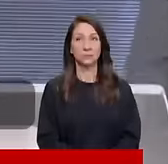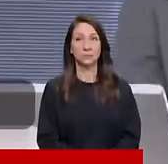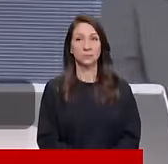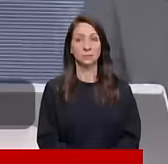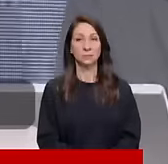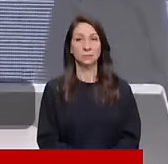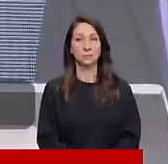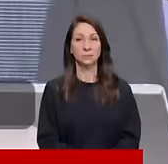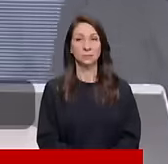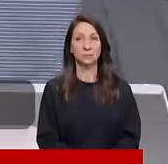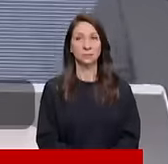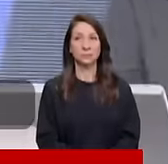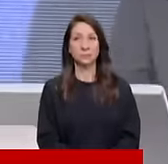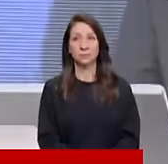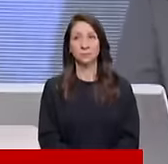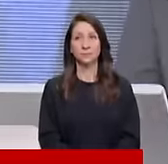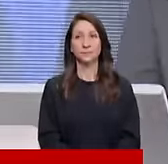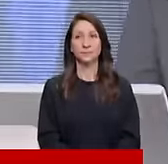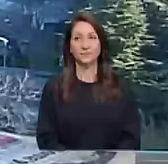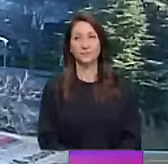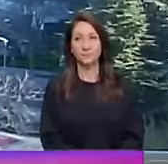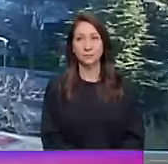oynamak. Sırf oy amaçlı alınmak.